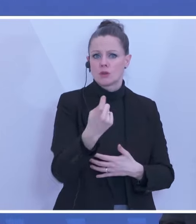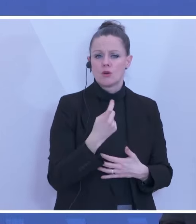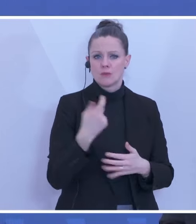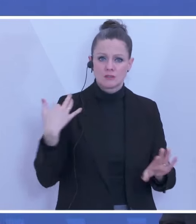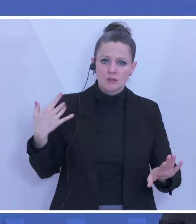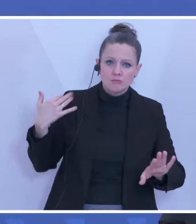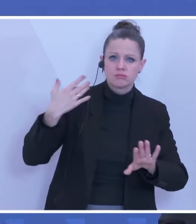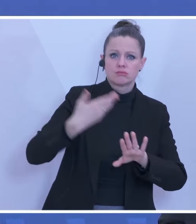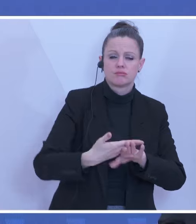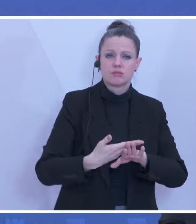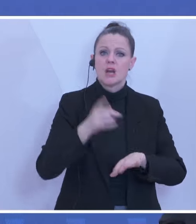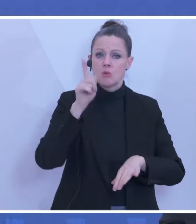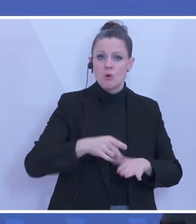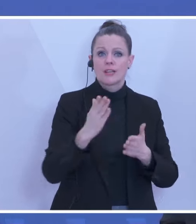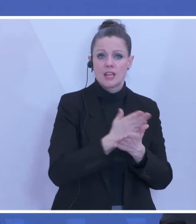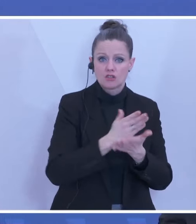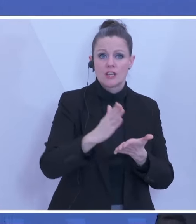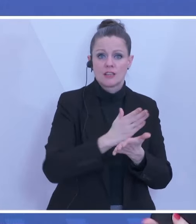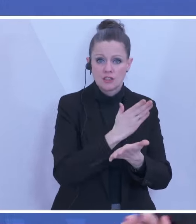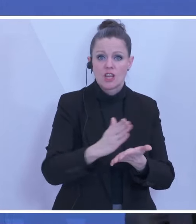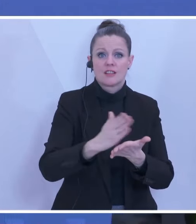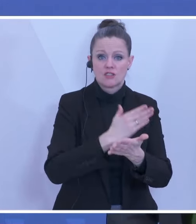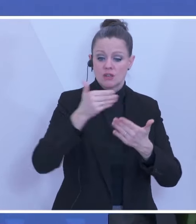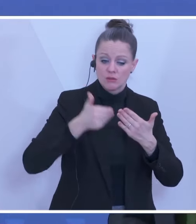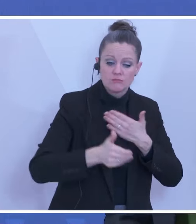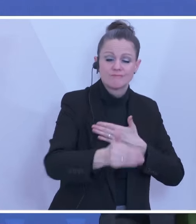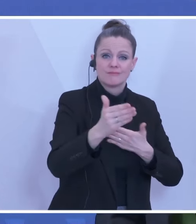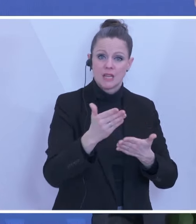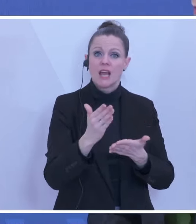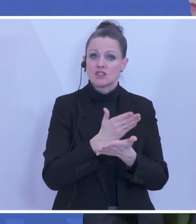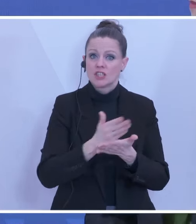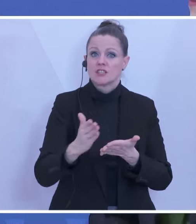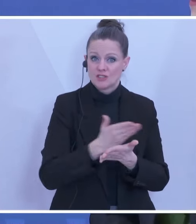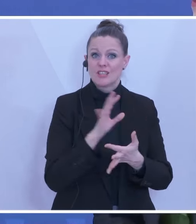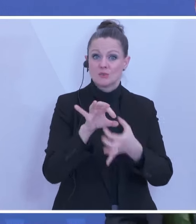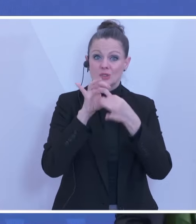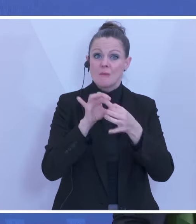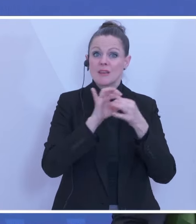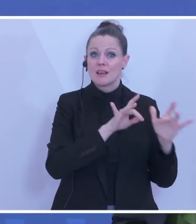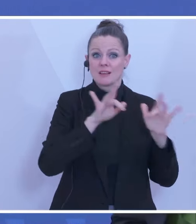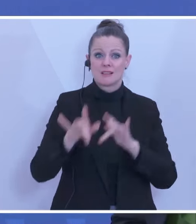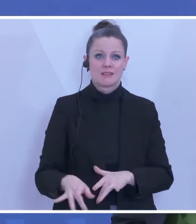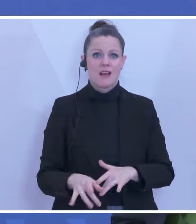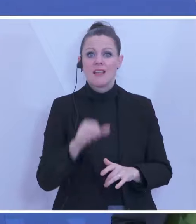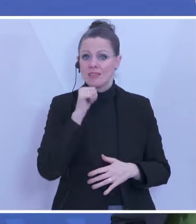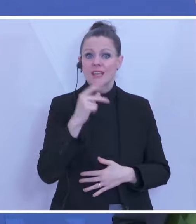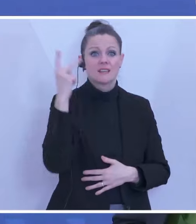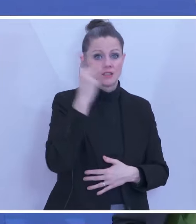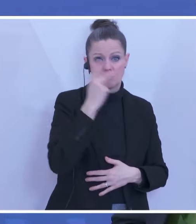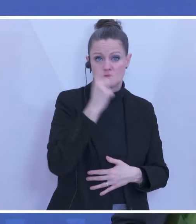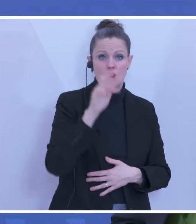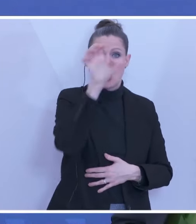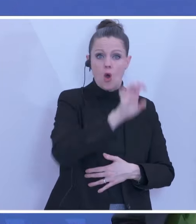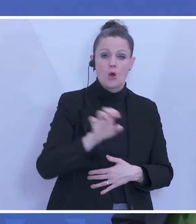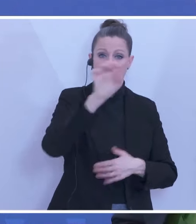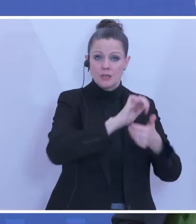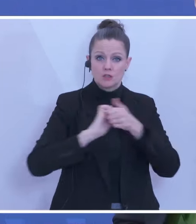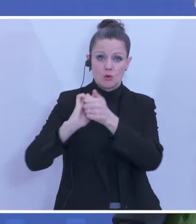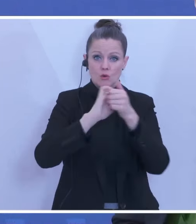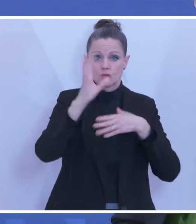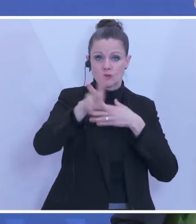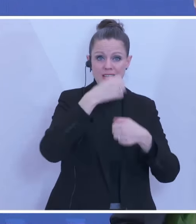letzten Monate und der nächsten Monate zu tun haben wird. Und selbstverständlich ist das gar nicht. Das geht gemeinsam mit der Europäischen Union, das